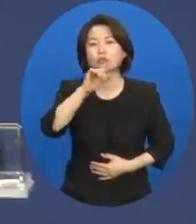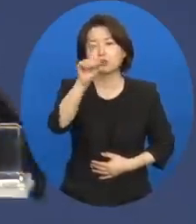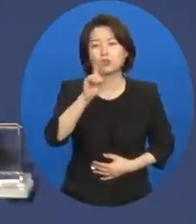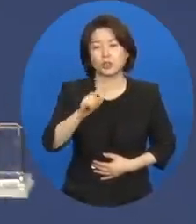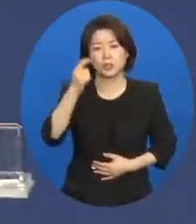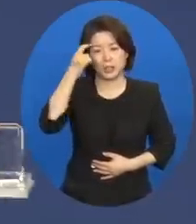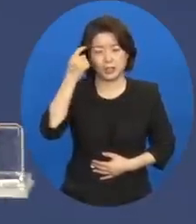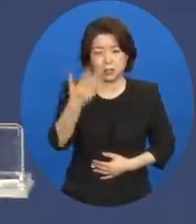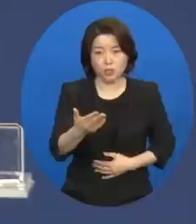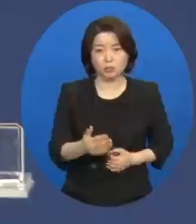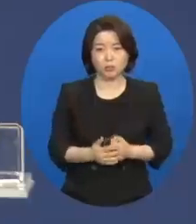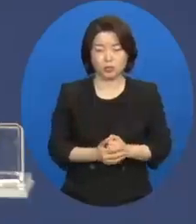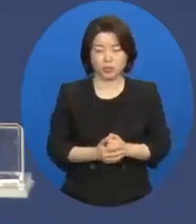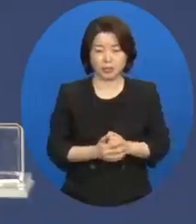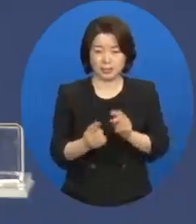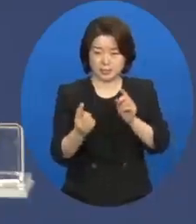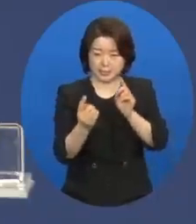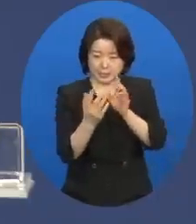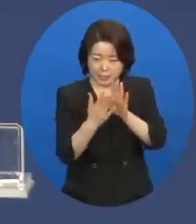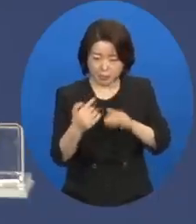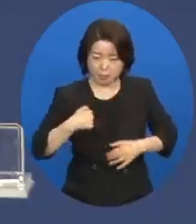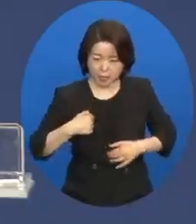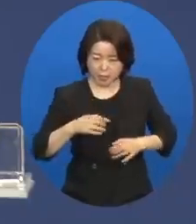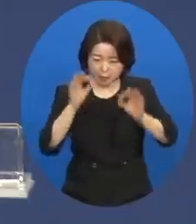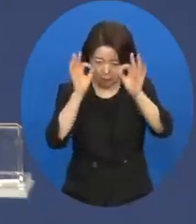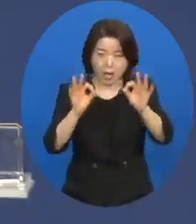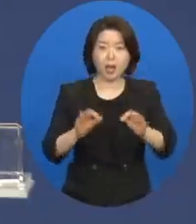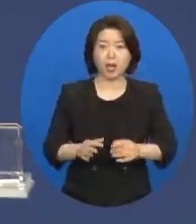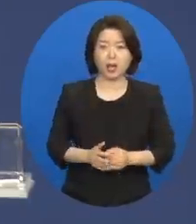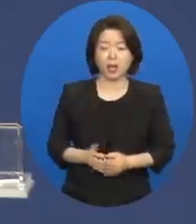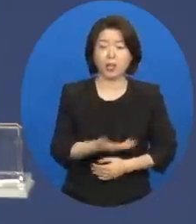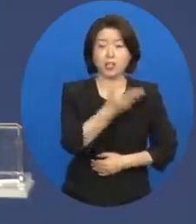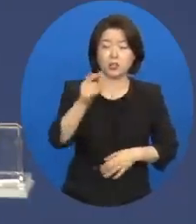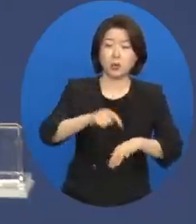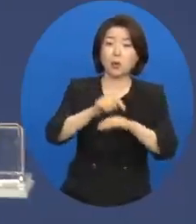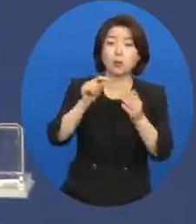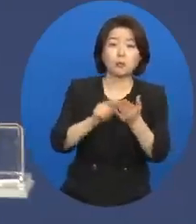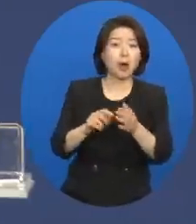이제 즉바로 대입을 시키면 여러분의 마음은